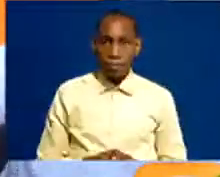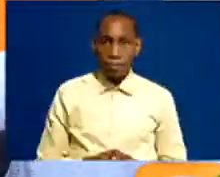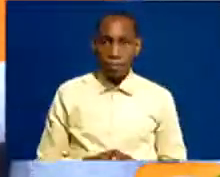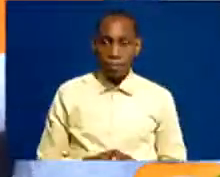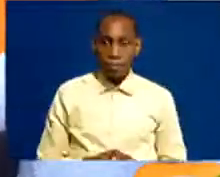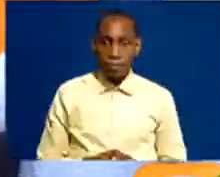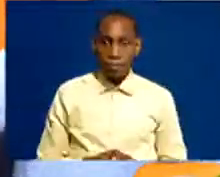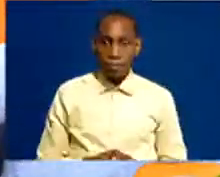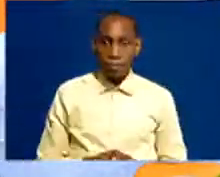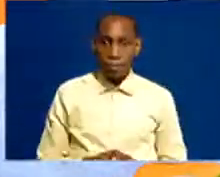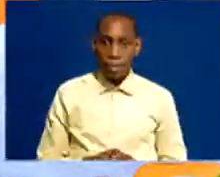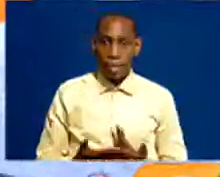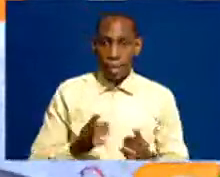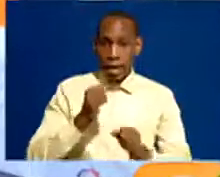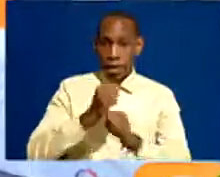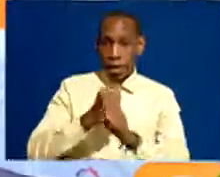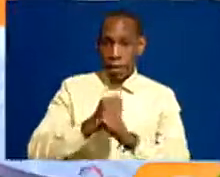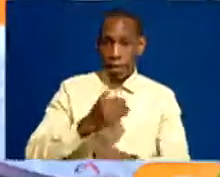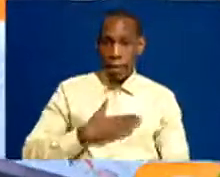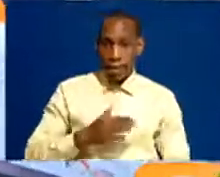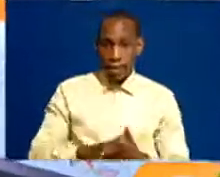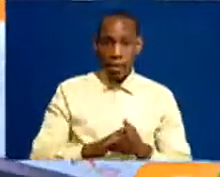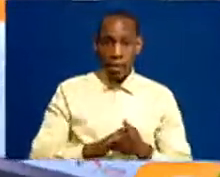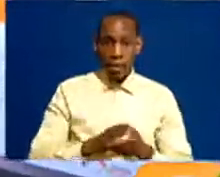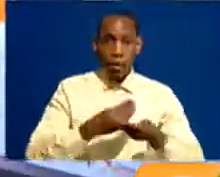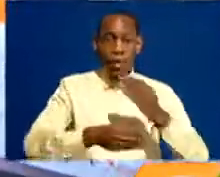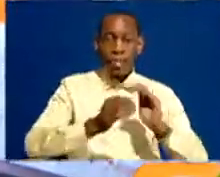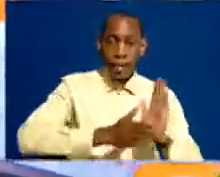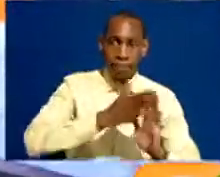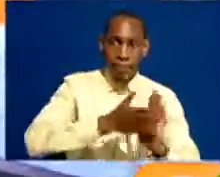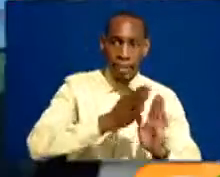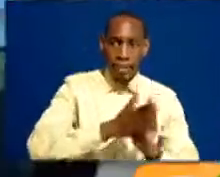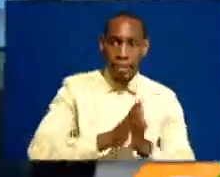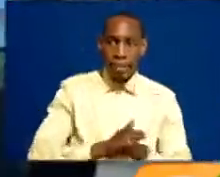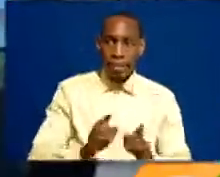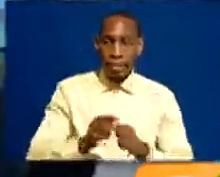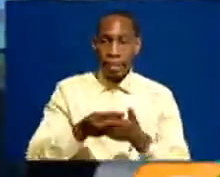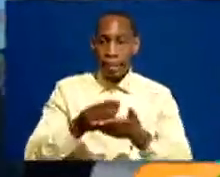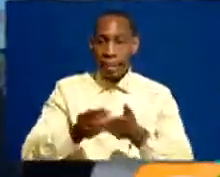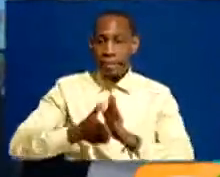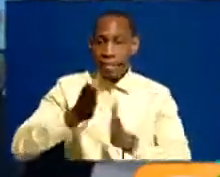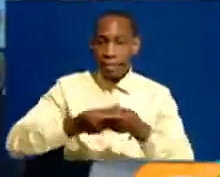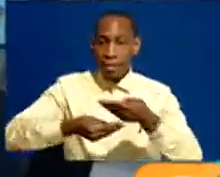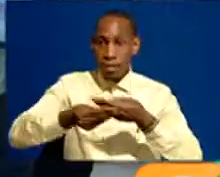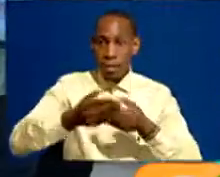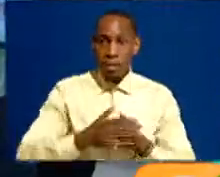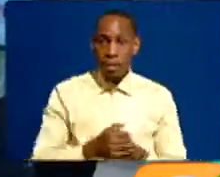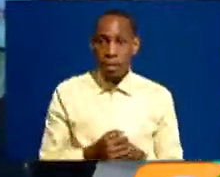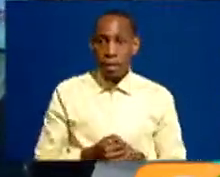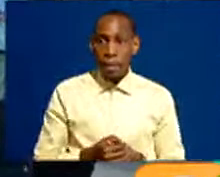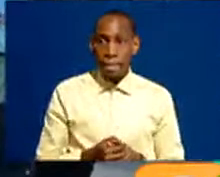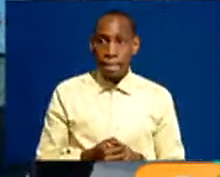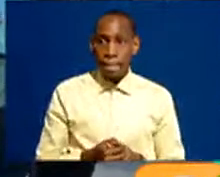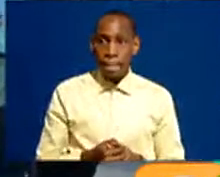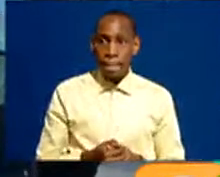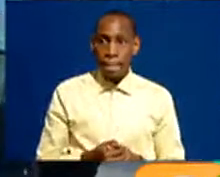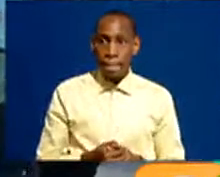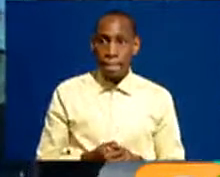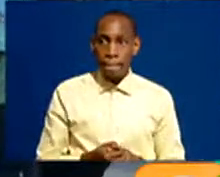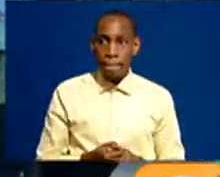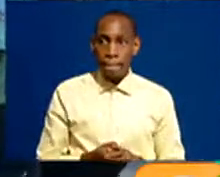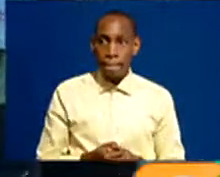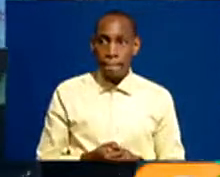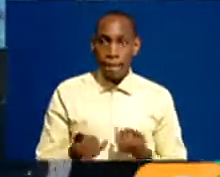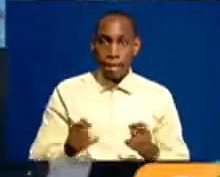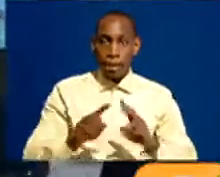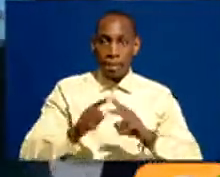Na juu hii kazi yetu kuuza ni kwa haraka haraka na pesa ni za haraka haraka. So nilijipata